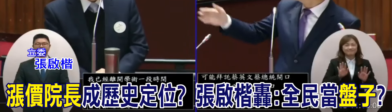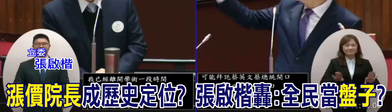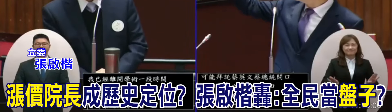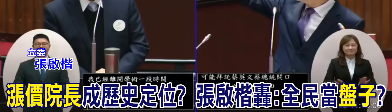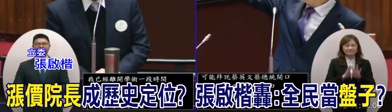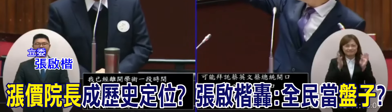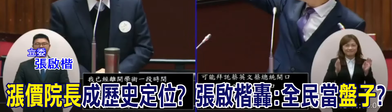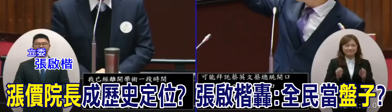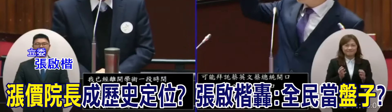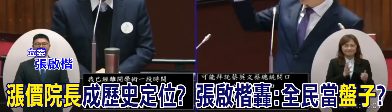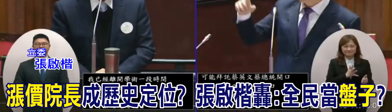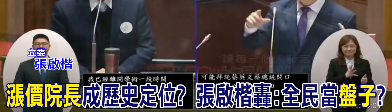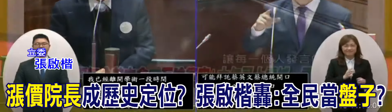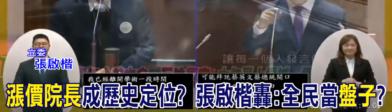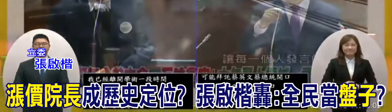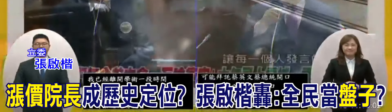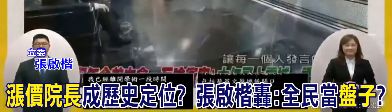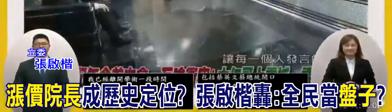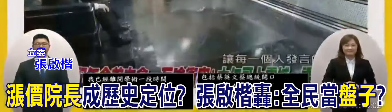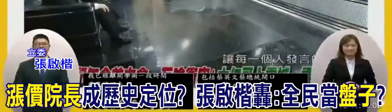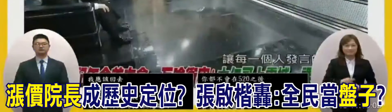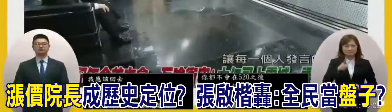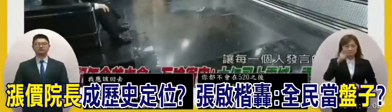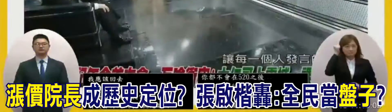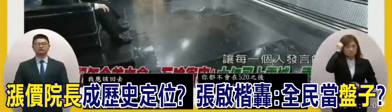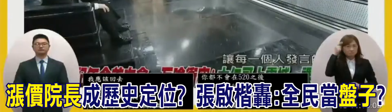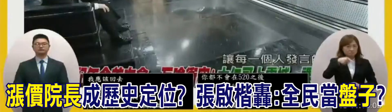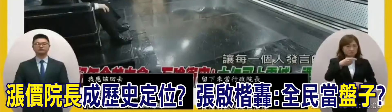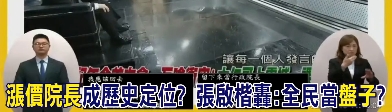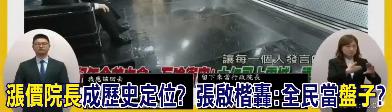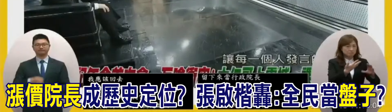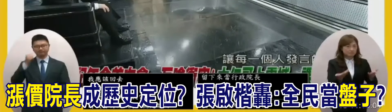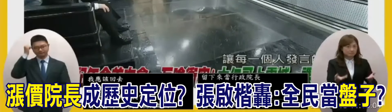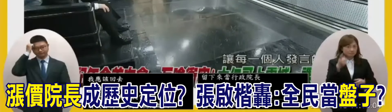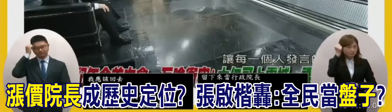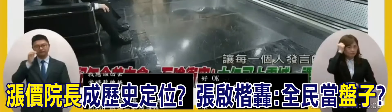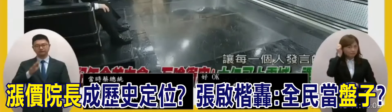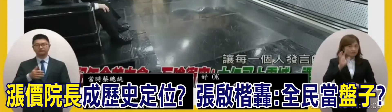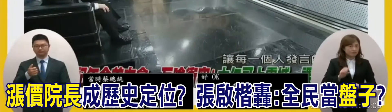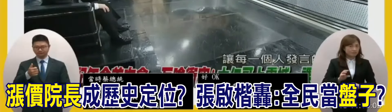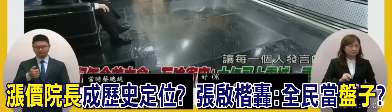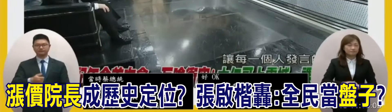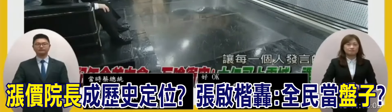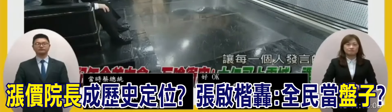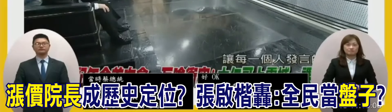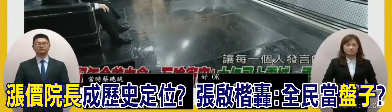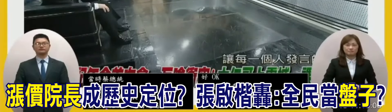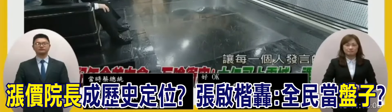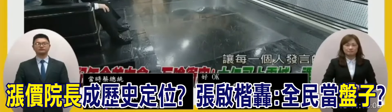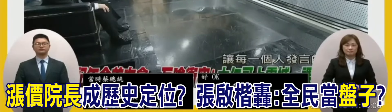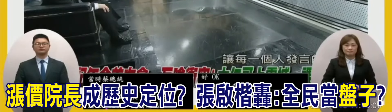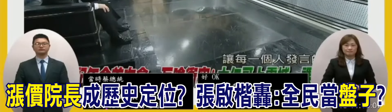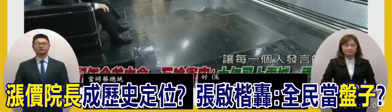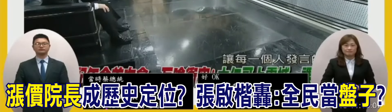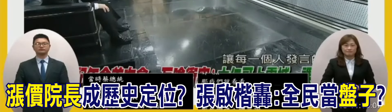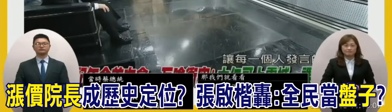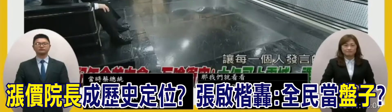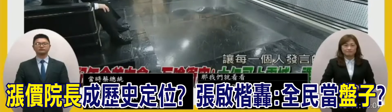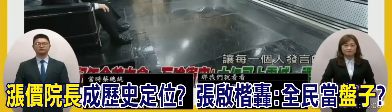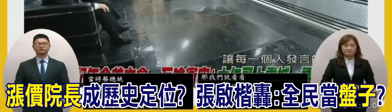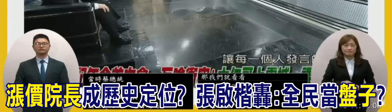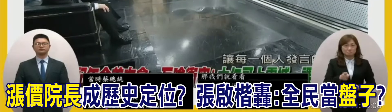询。院长还记得这一幕吗？ 记得，谢谢你。 这是你那时候